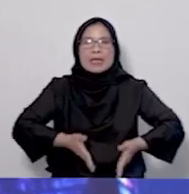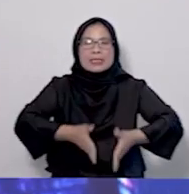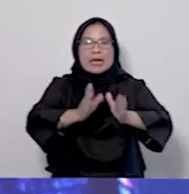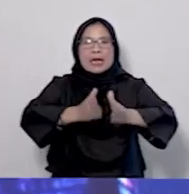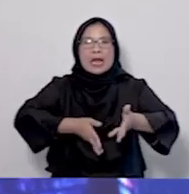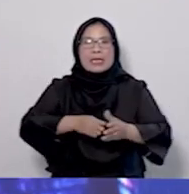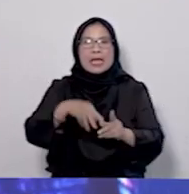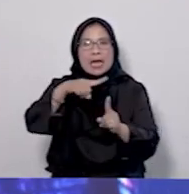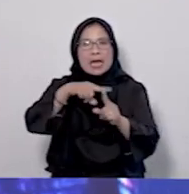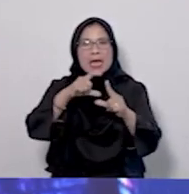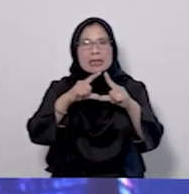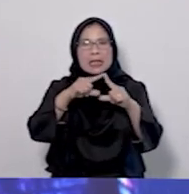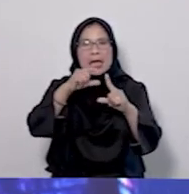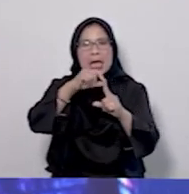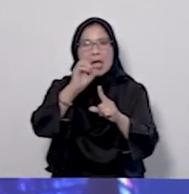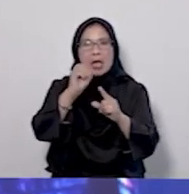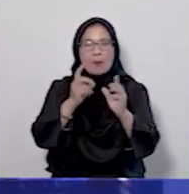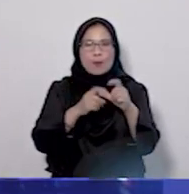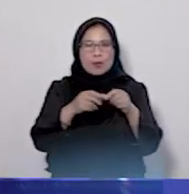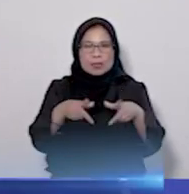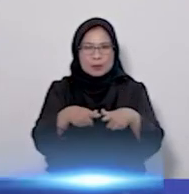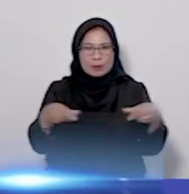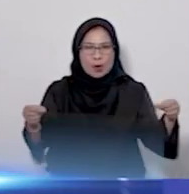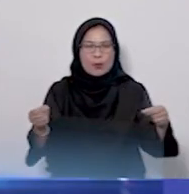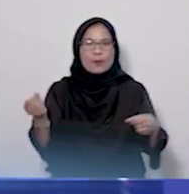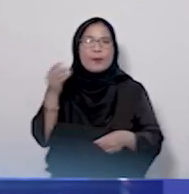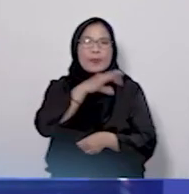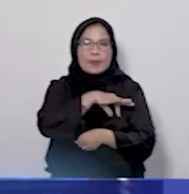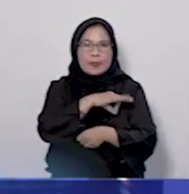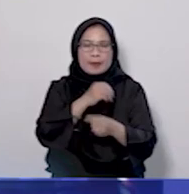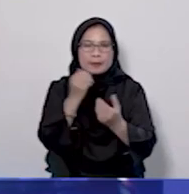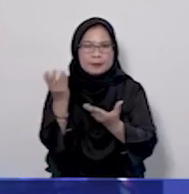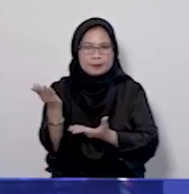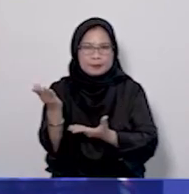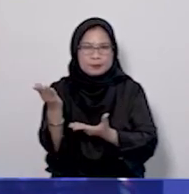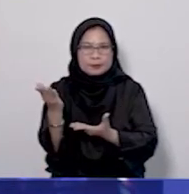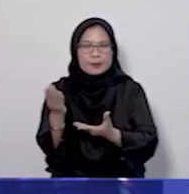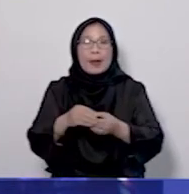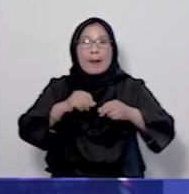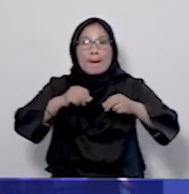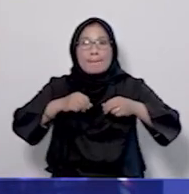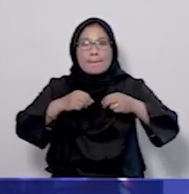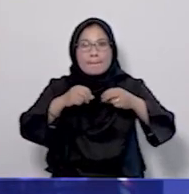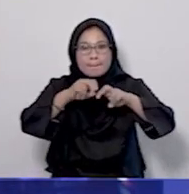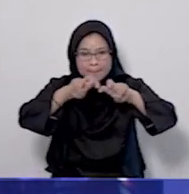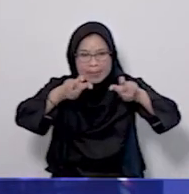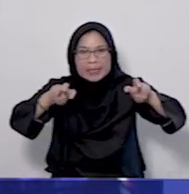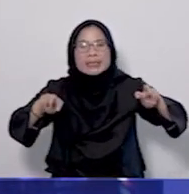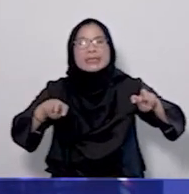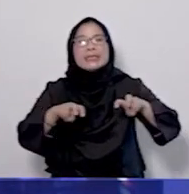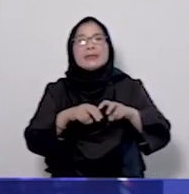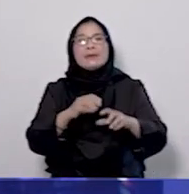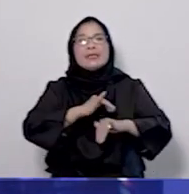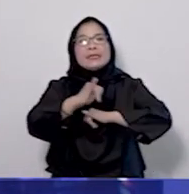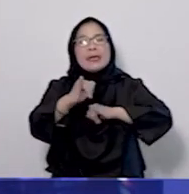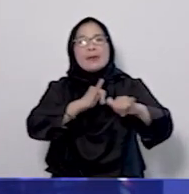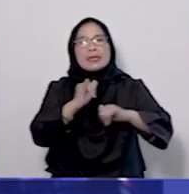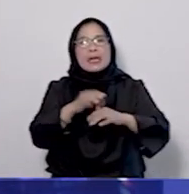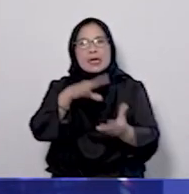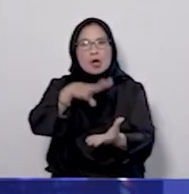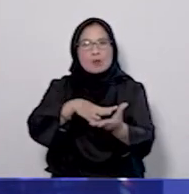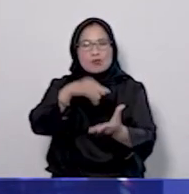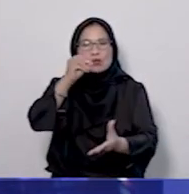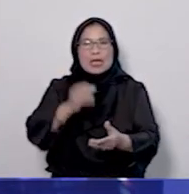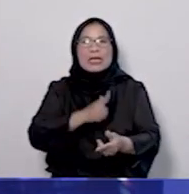Tapos Kota Depok hasilnya adalah sebagai berikut bahwa penyidik bersama-sama dengan pushlap for